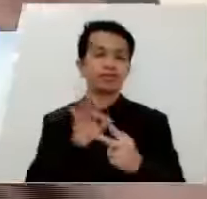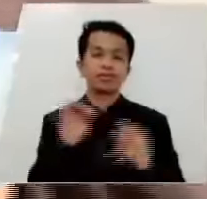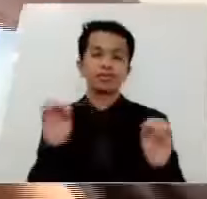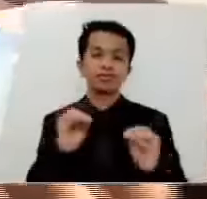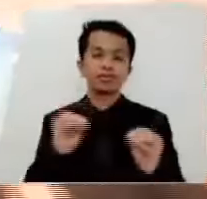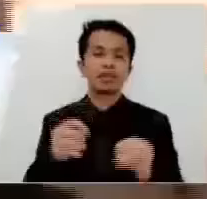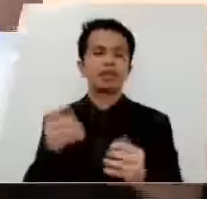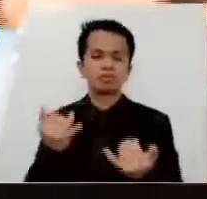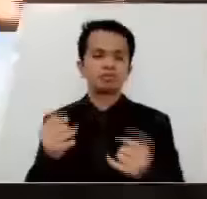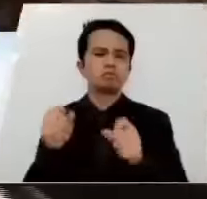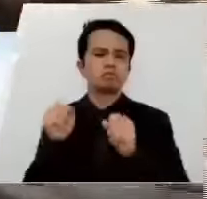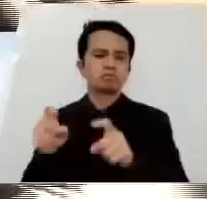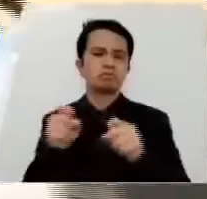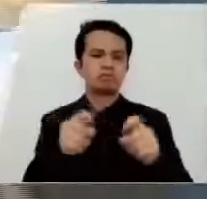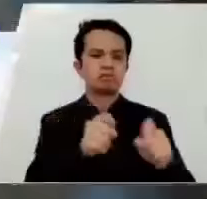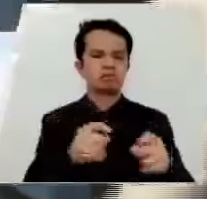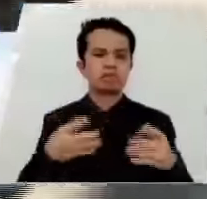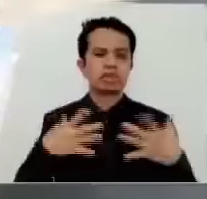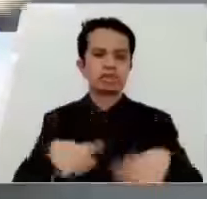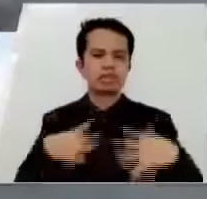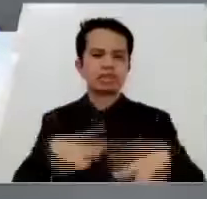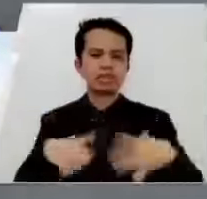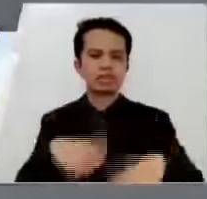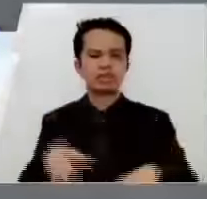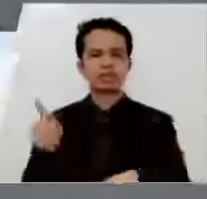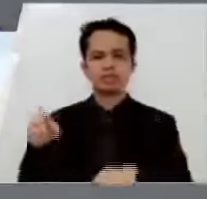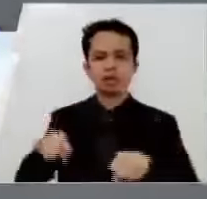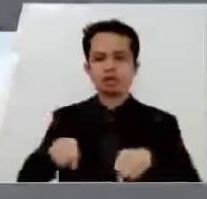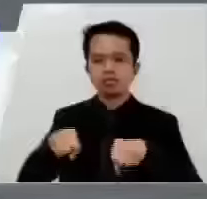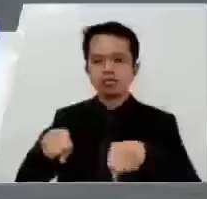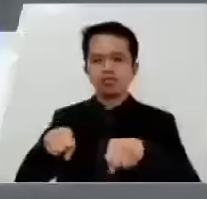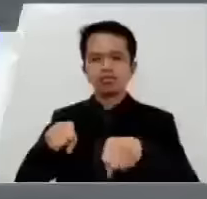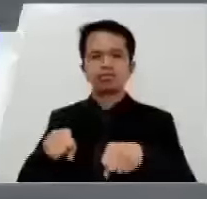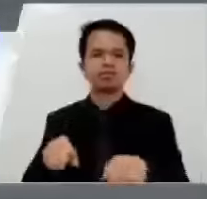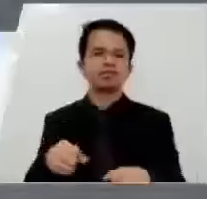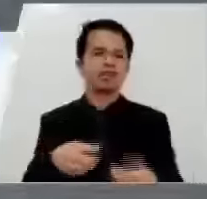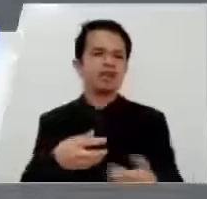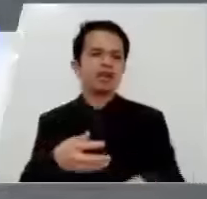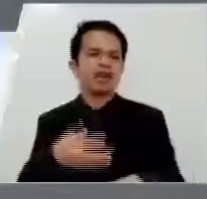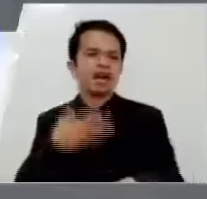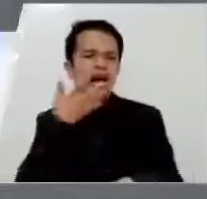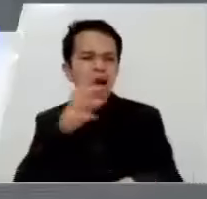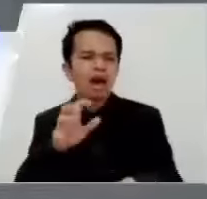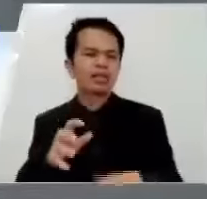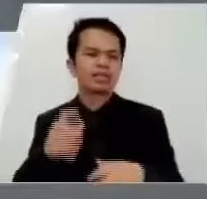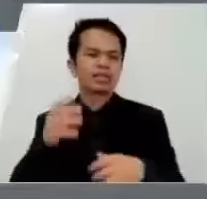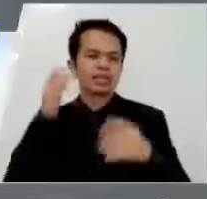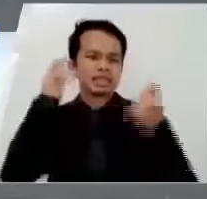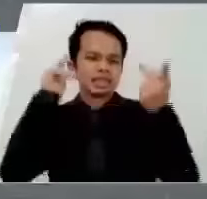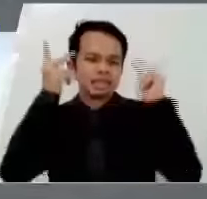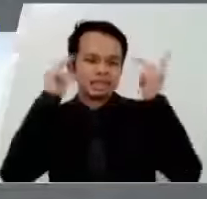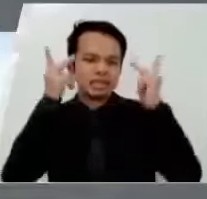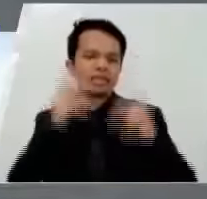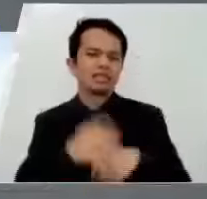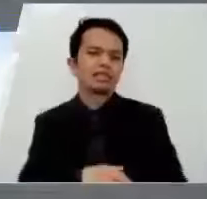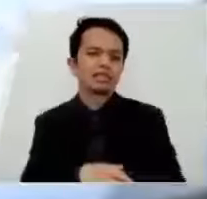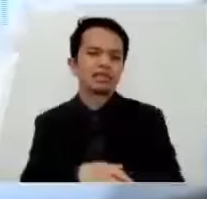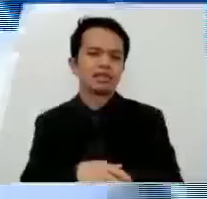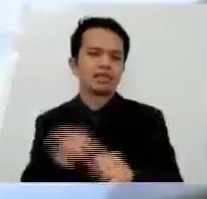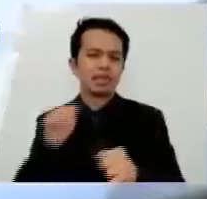mula sa itinutulak niyang kariton. Mainit, masakit sa ulo, tsaka masakit sa mata yung sobrang